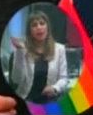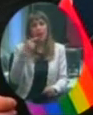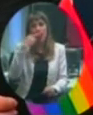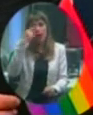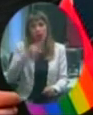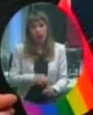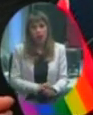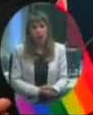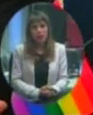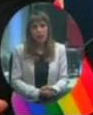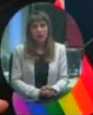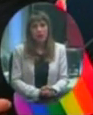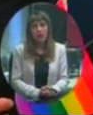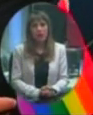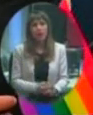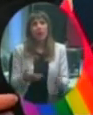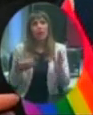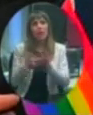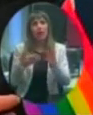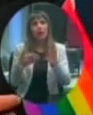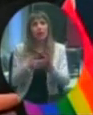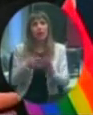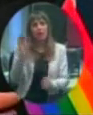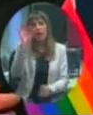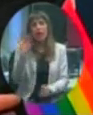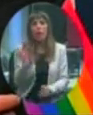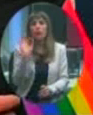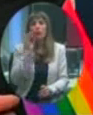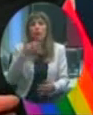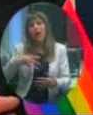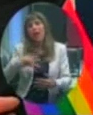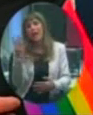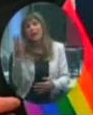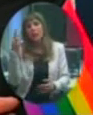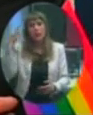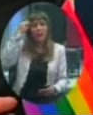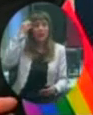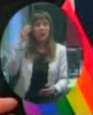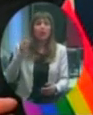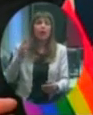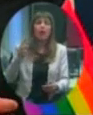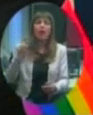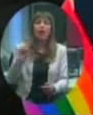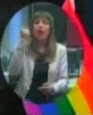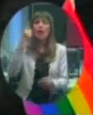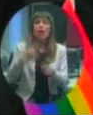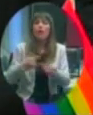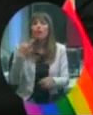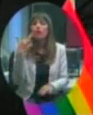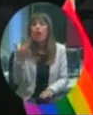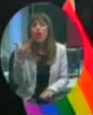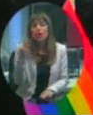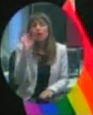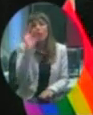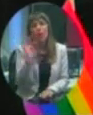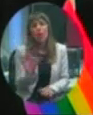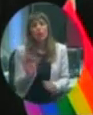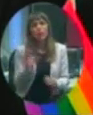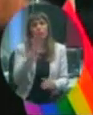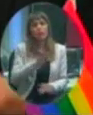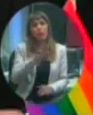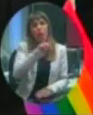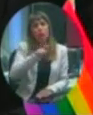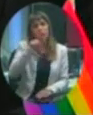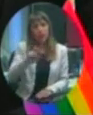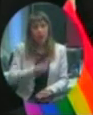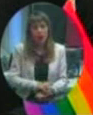על פי מחקרים, שיעור הנוער הלהט"בי המתאבד גבוה פי שלושה משיעורו באוכלוסייה, כך שהאופן